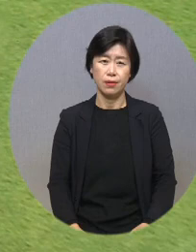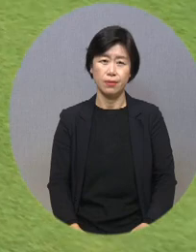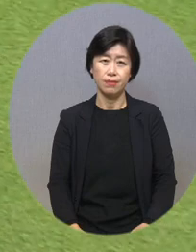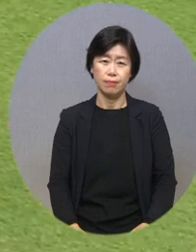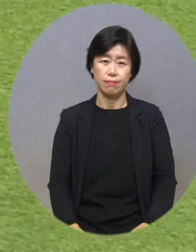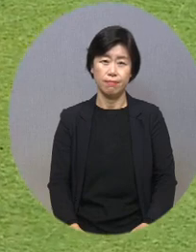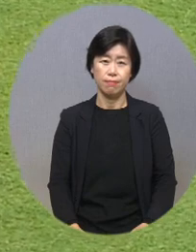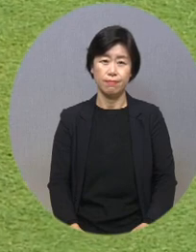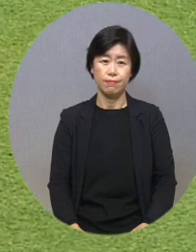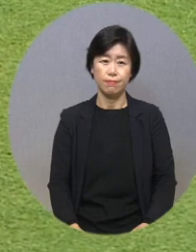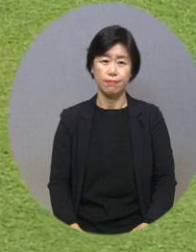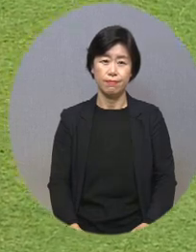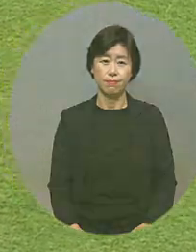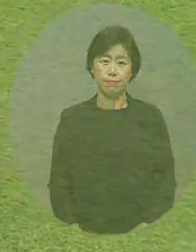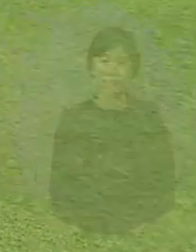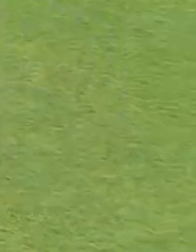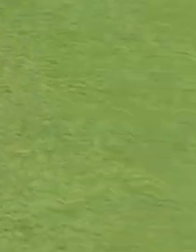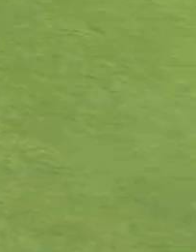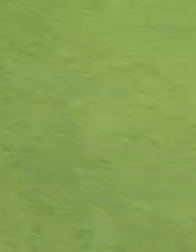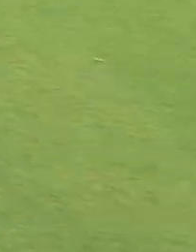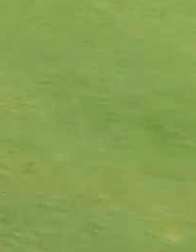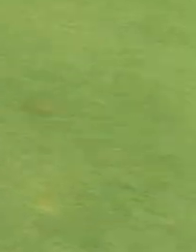갔다 갔다.